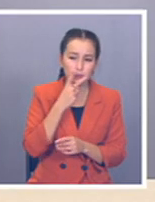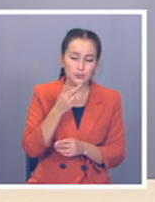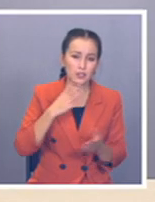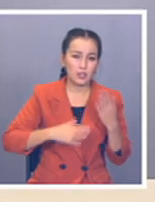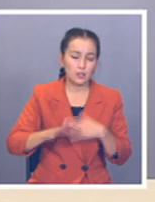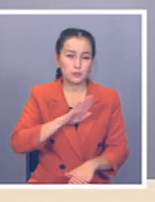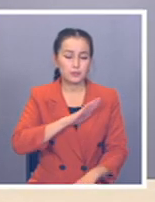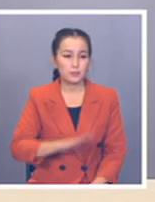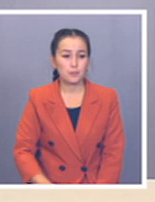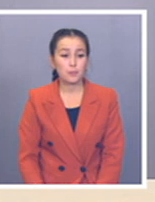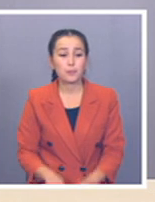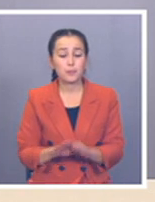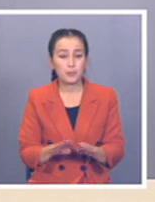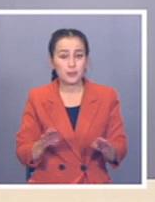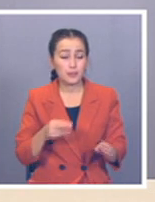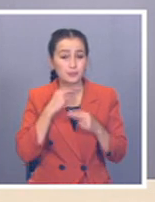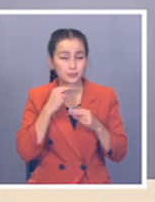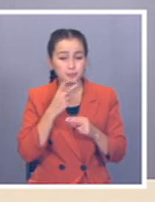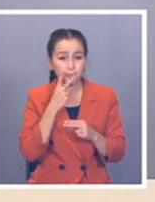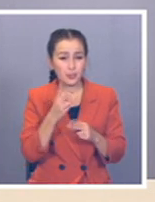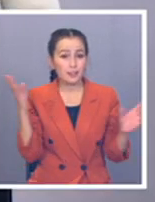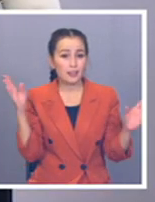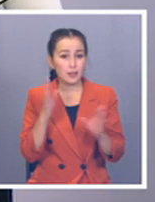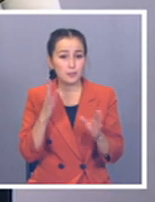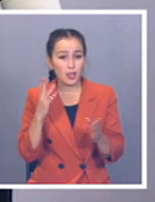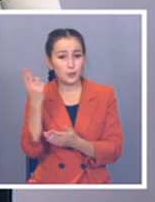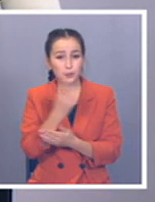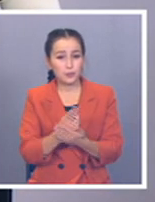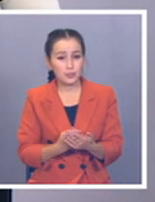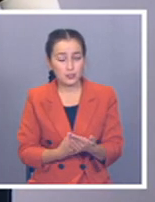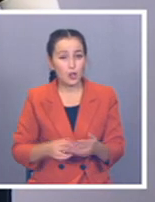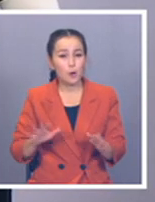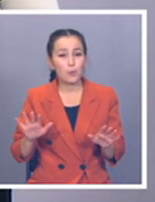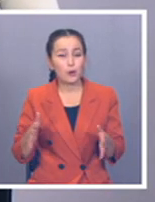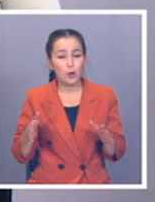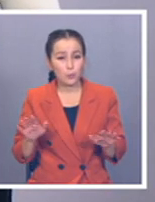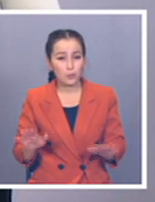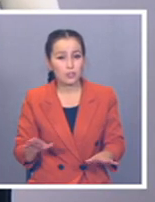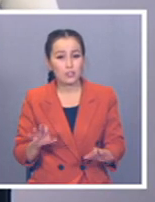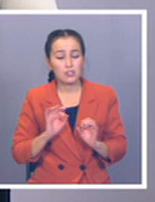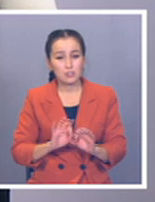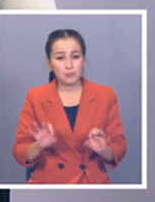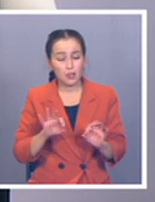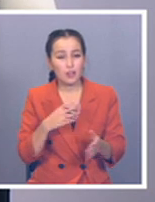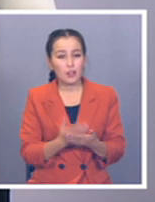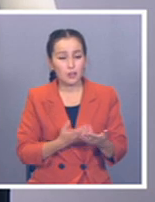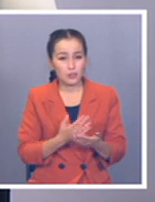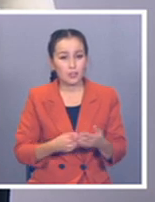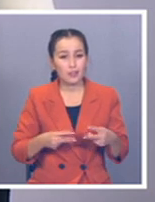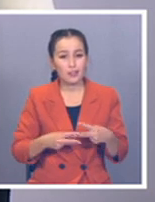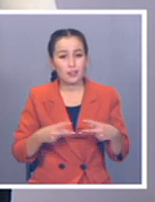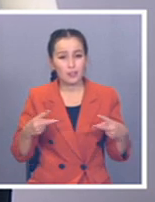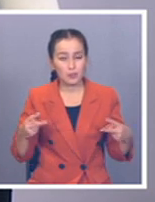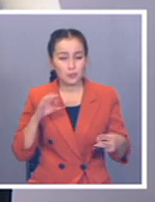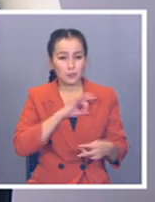Оқушылар, өздеріңіз байқасаңыздар, табиғат көрінісі мен оқиға орнын сипаттауда біз теңеуді қолдандық.